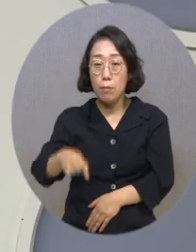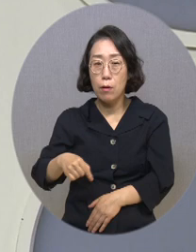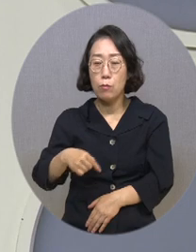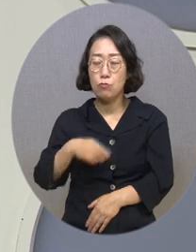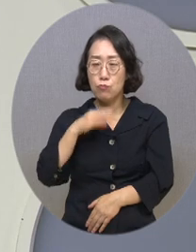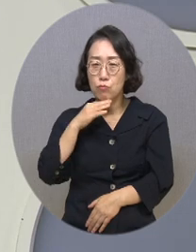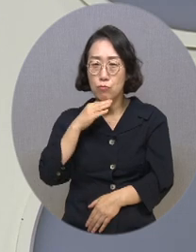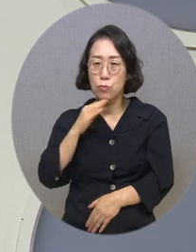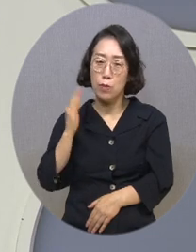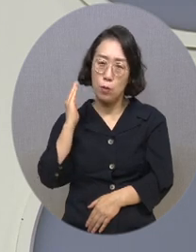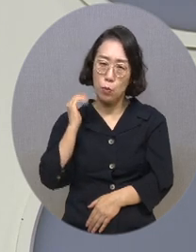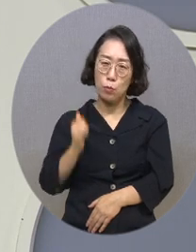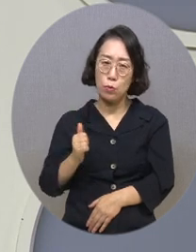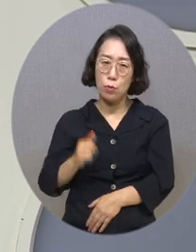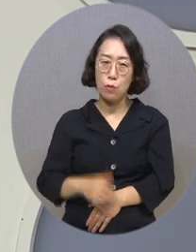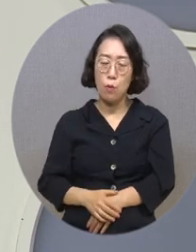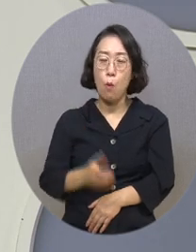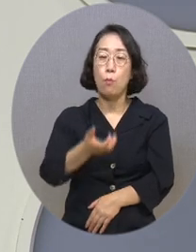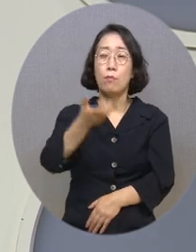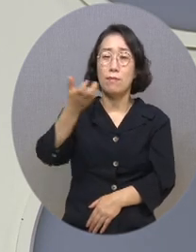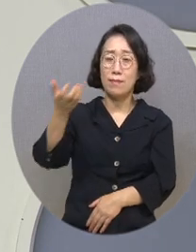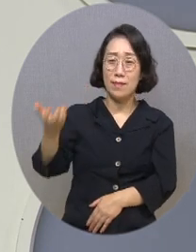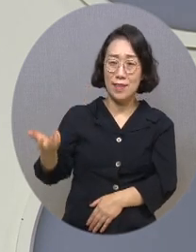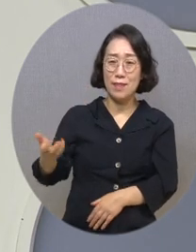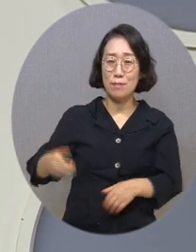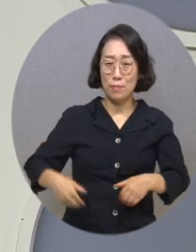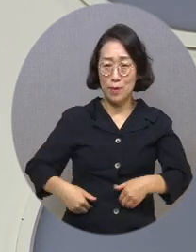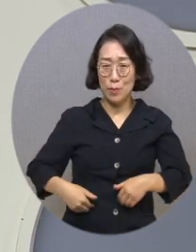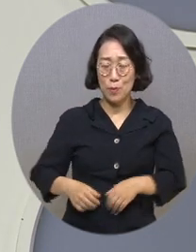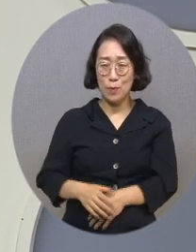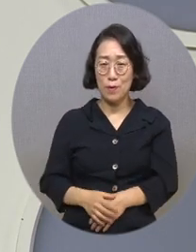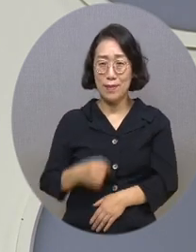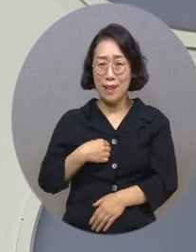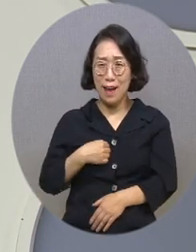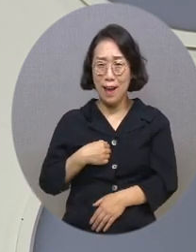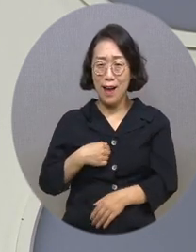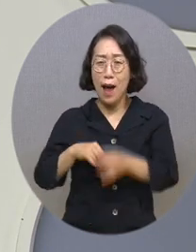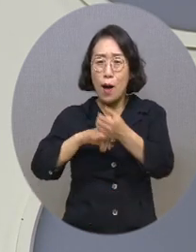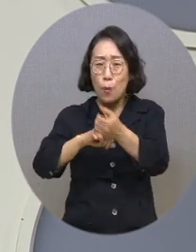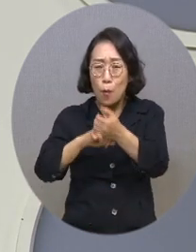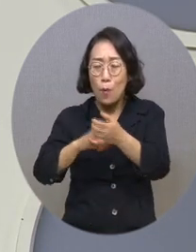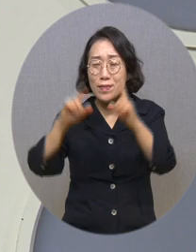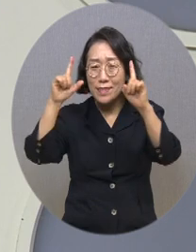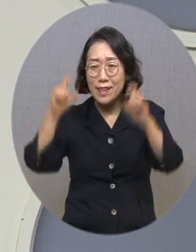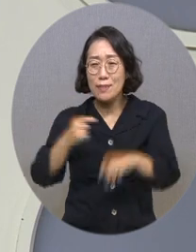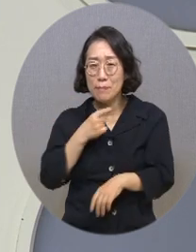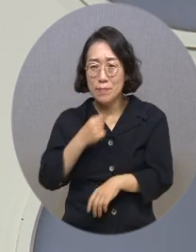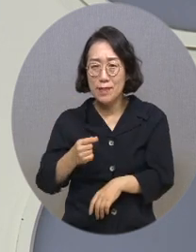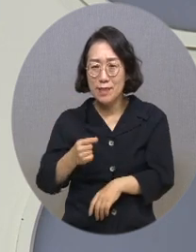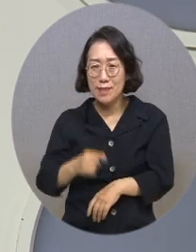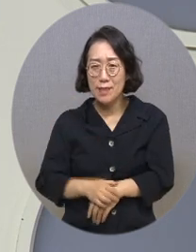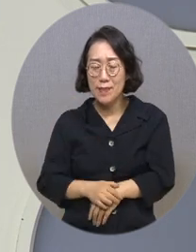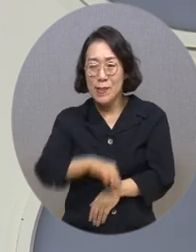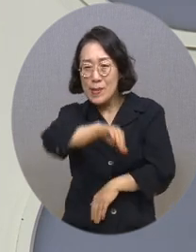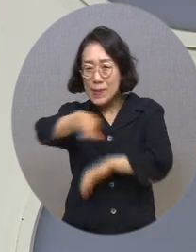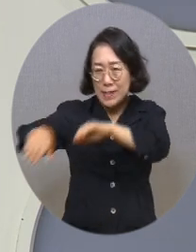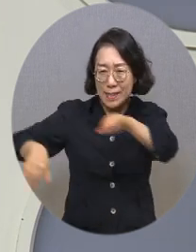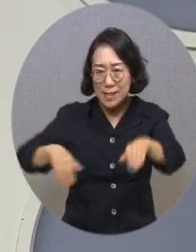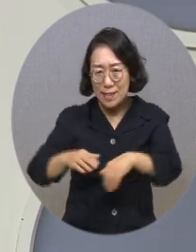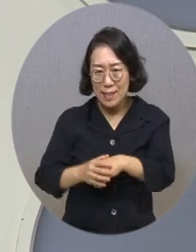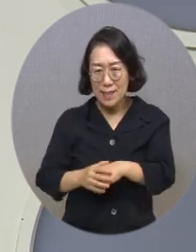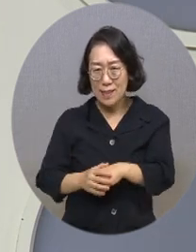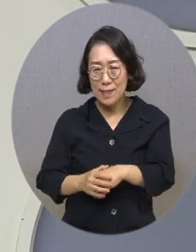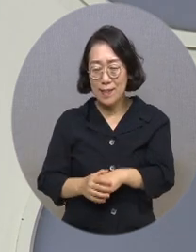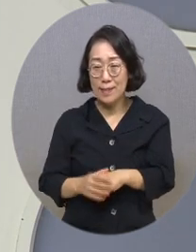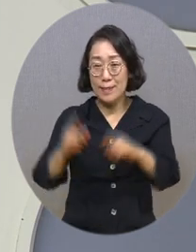아유 대통령께서 옮기셔야 된다고 그래요. 그래서 아 저는 꼭 찍어야 되는 사람이라고 그냥 두 명 새치기 하고